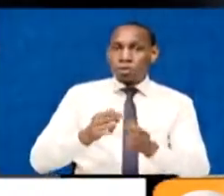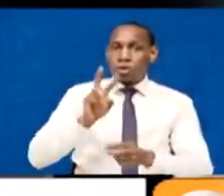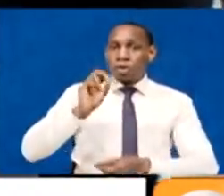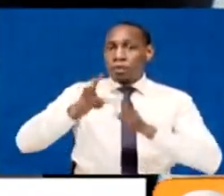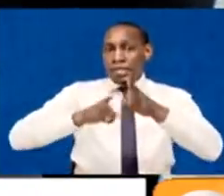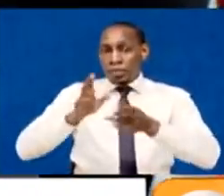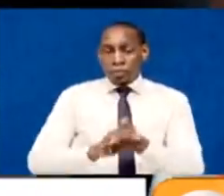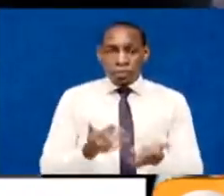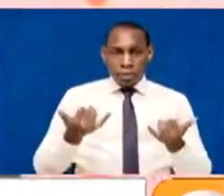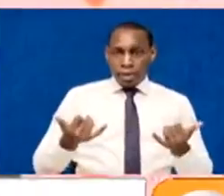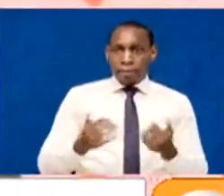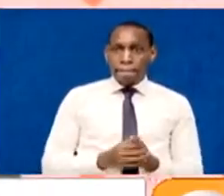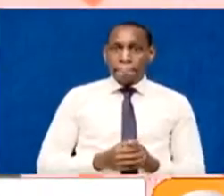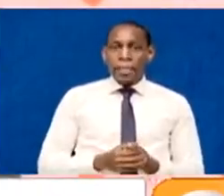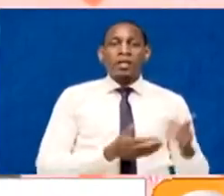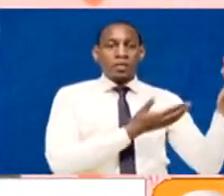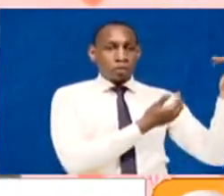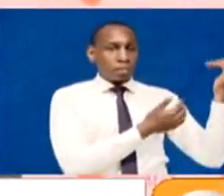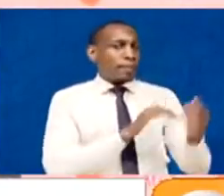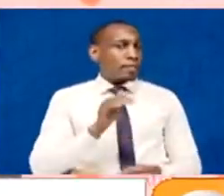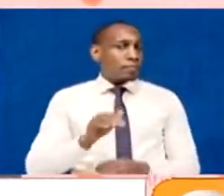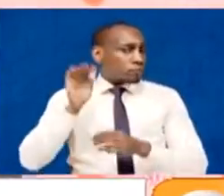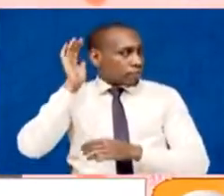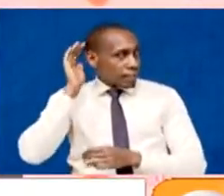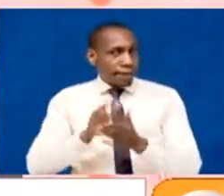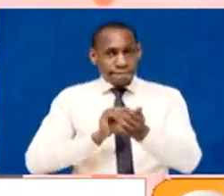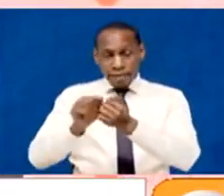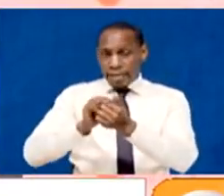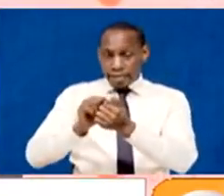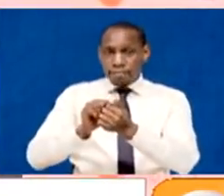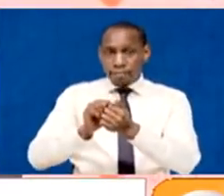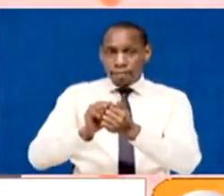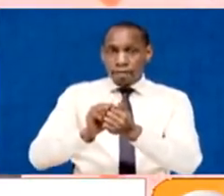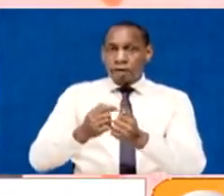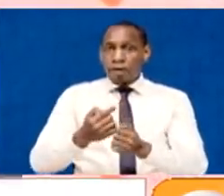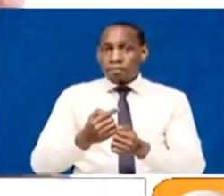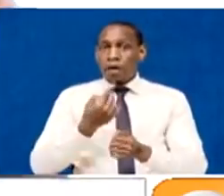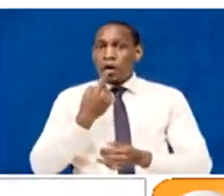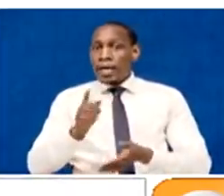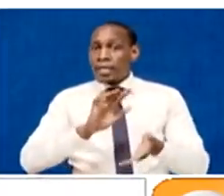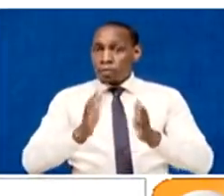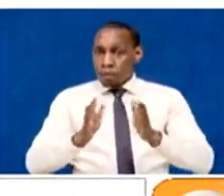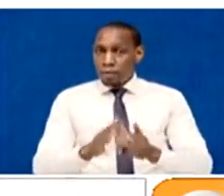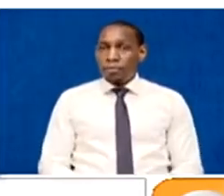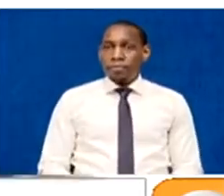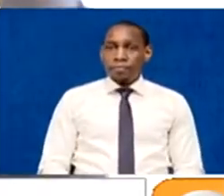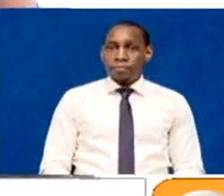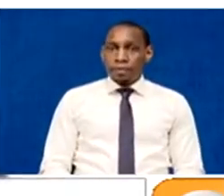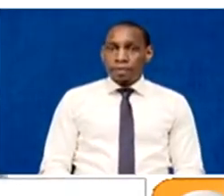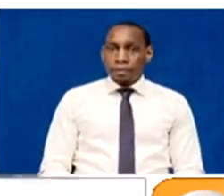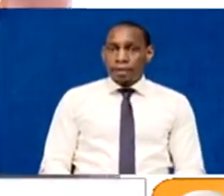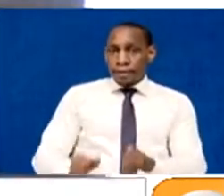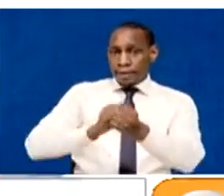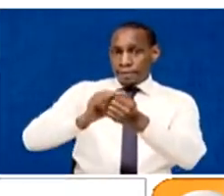2022. Sasa tunatarajia kusikia kwake siku ya Ijumaa mwelekeo itakuwa namna gani. Friday sasa